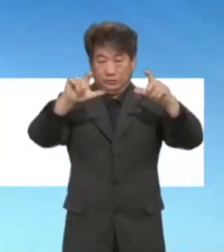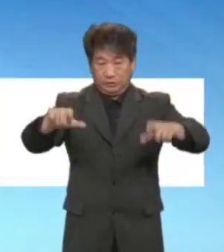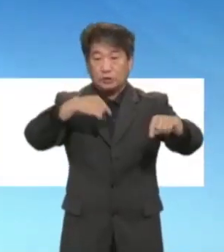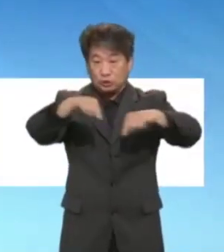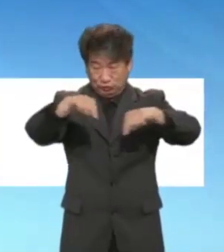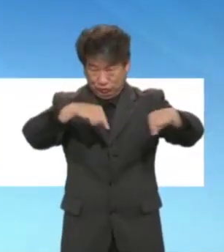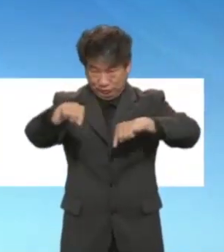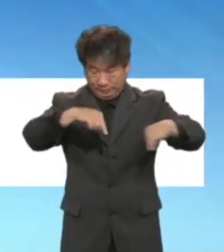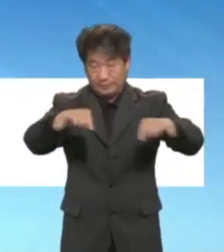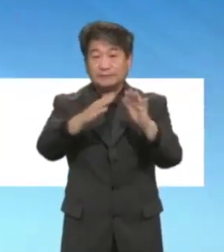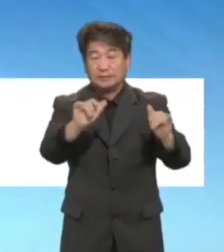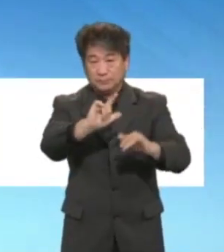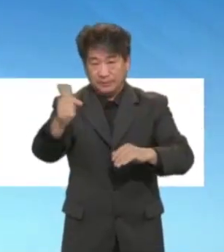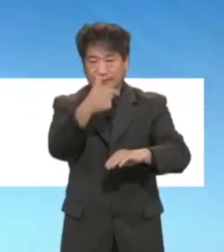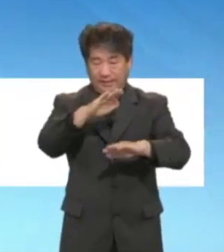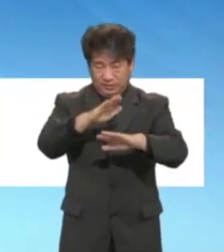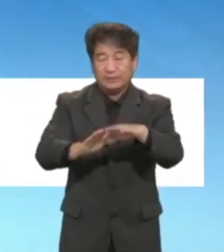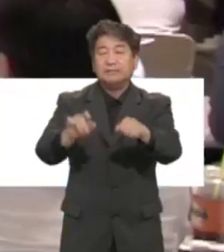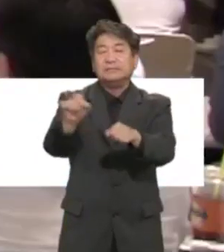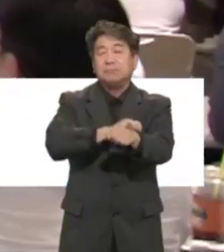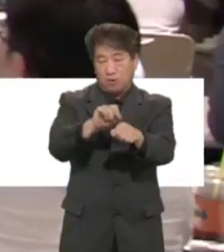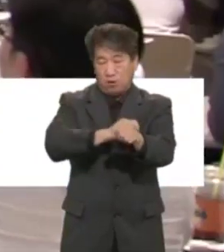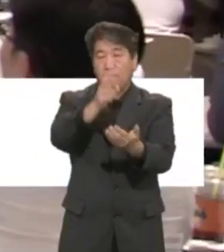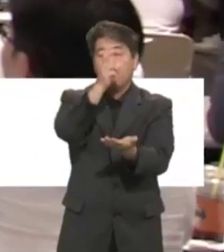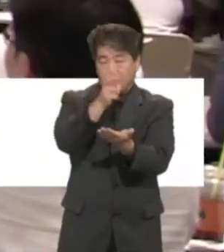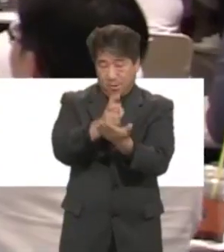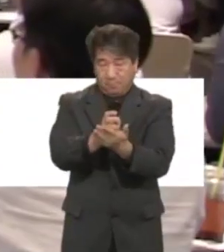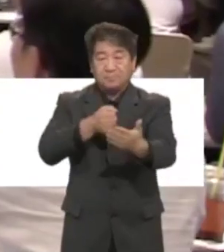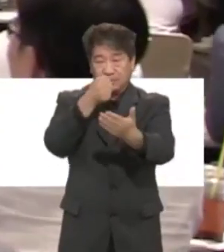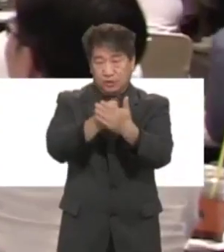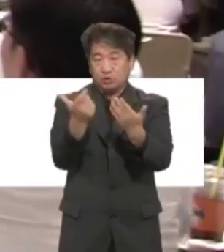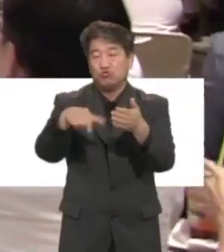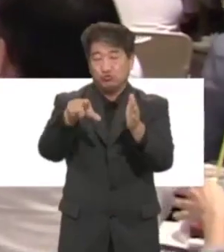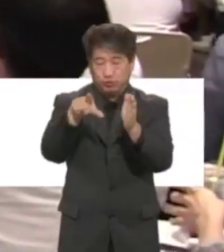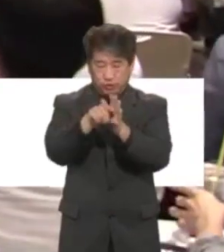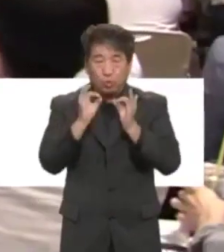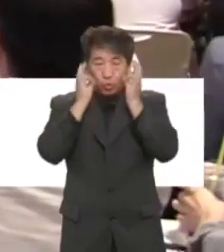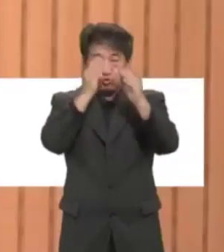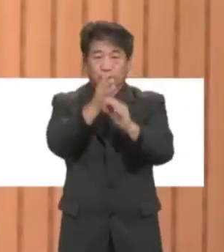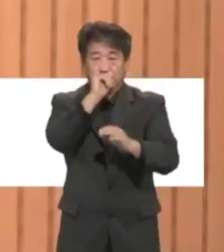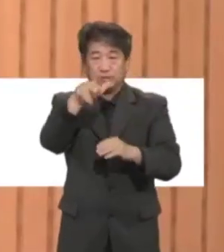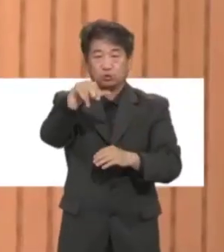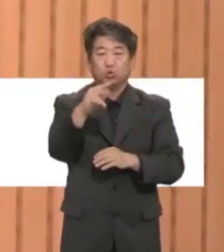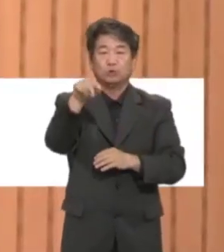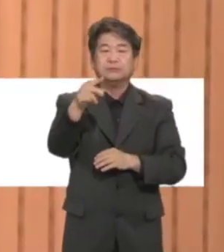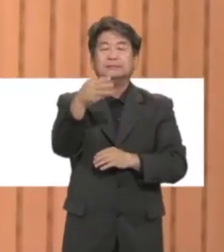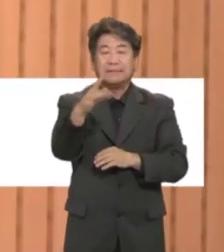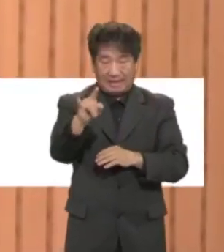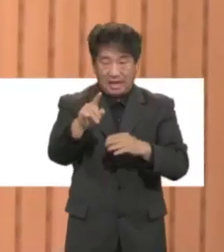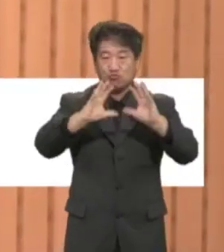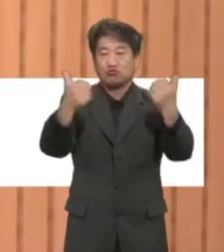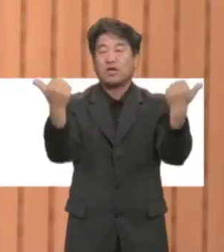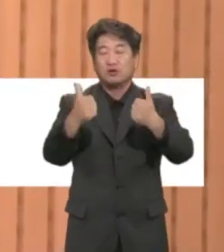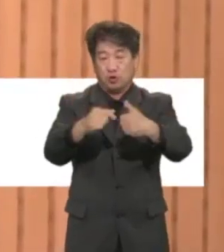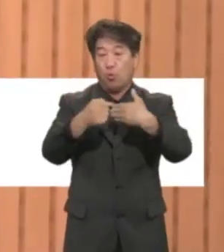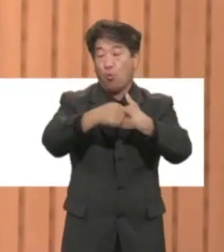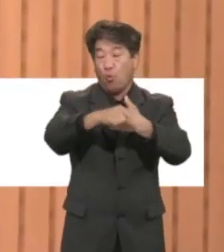지역정책권이 대전특별자치시 특별법 제정에 나서 주목됩니다 조승래 국회의원 등 지역 국회의원 7명은 오늘